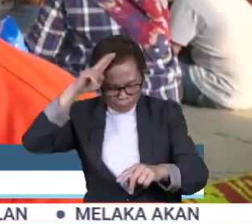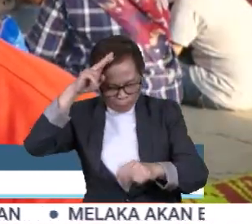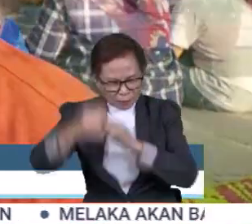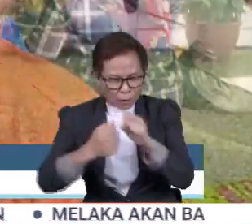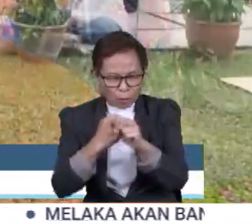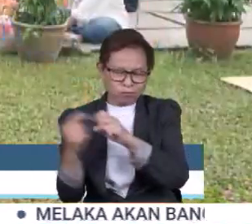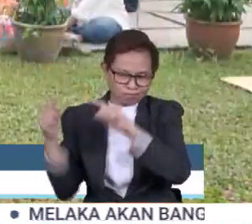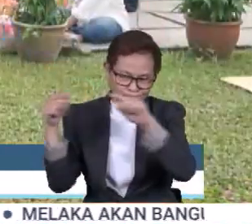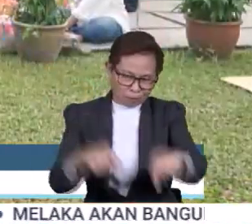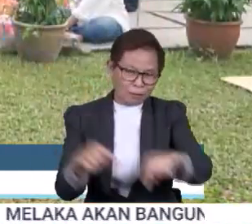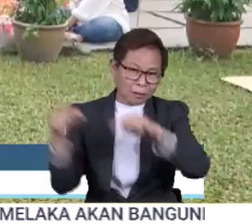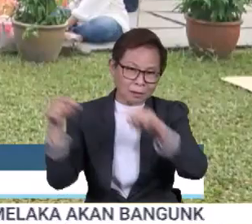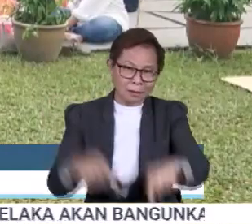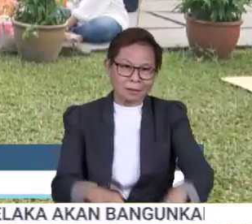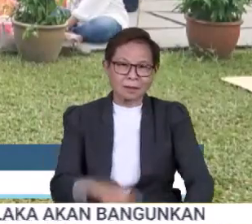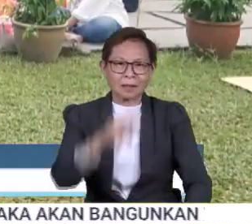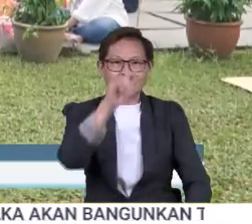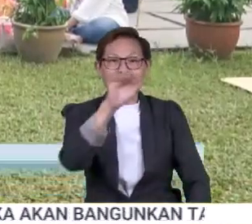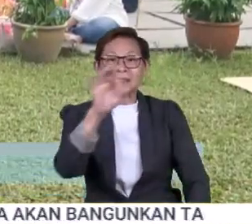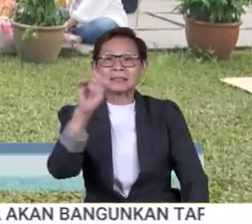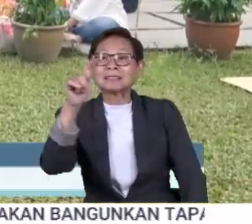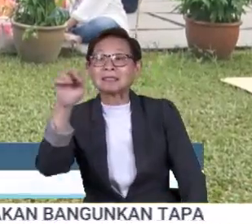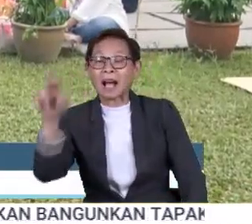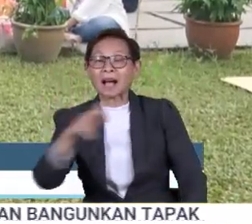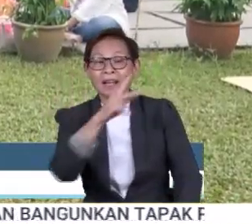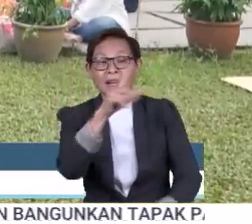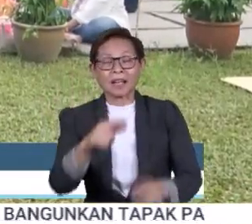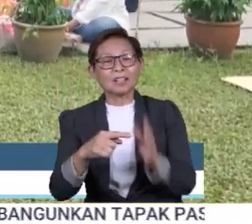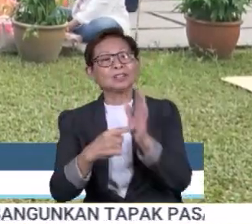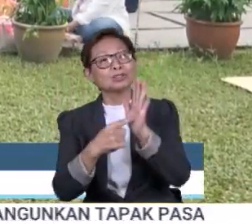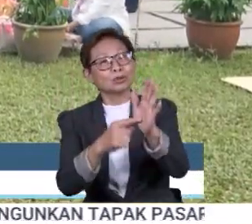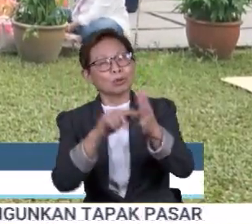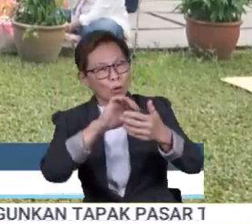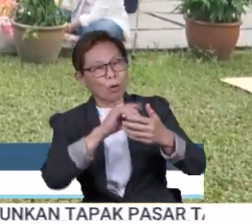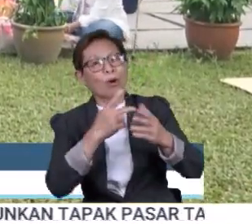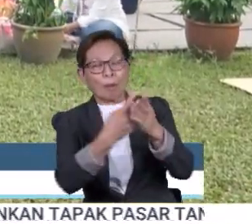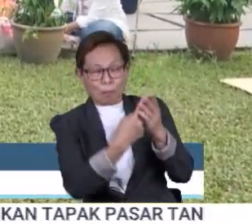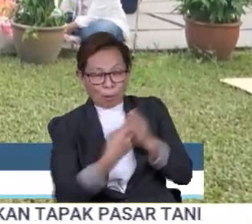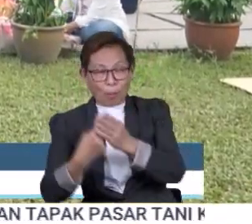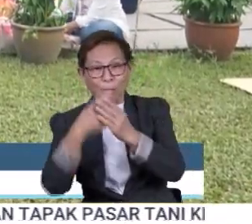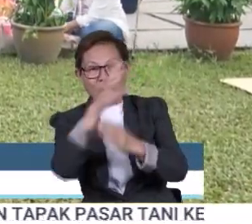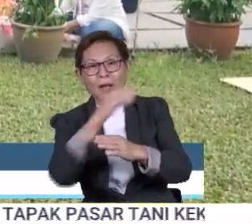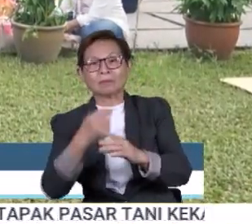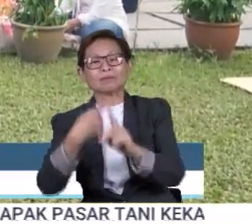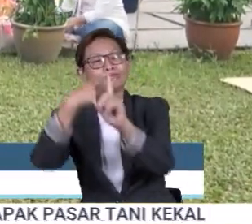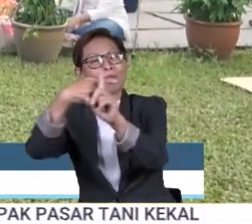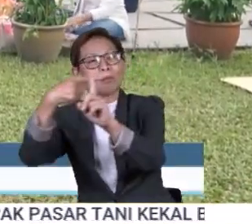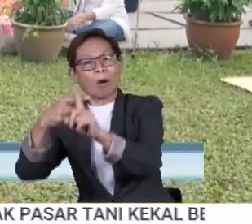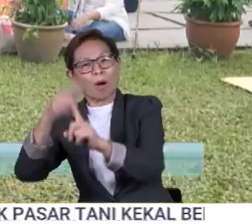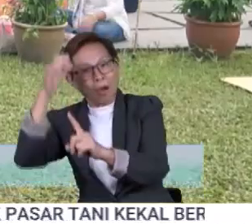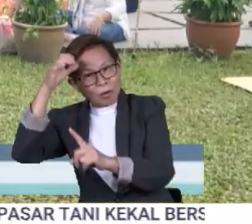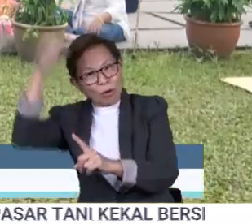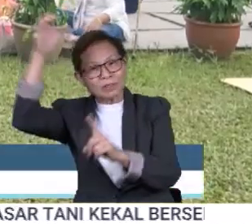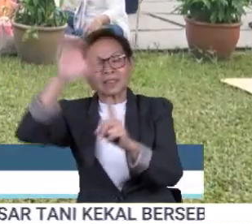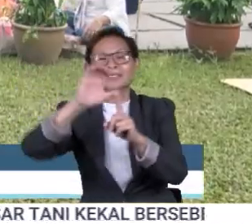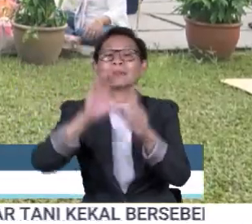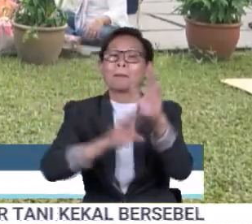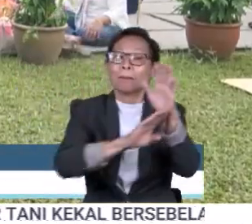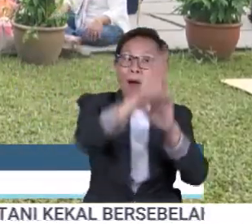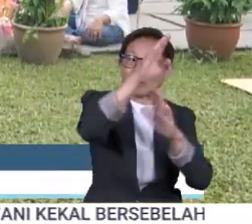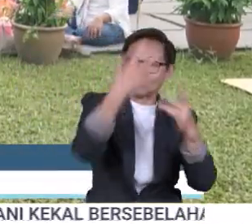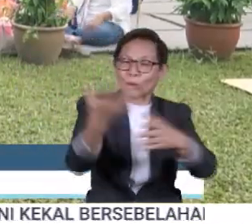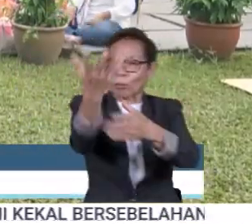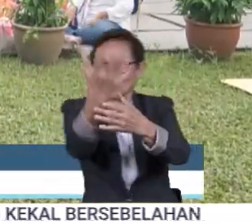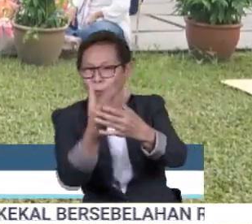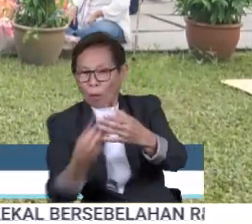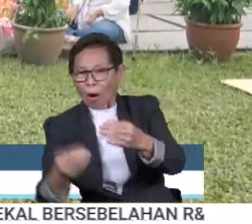datanglah. Iftar at KL menyaksikan perpaduan dan memberikan kesan positif terhadap konsep madani yang telah